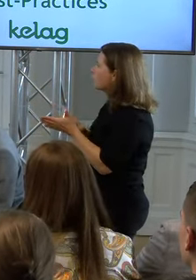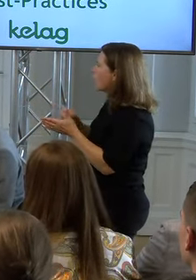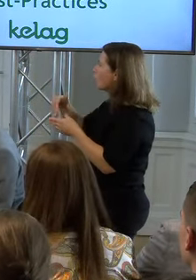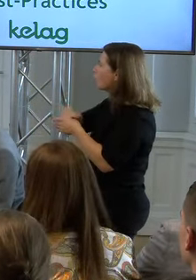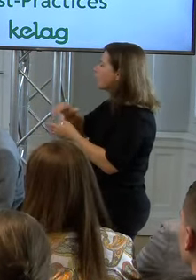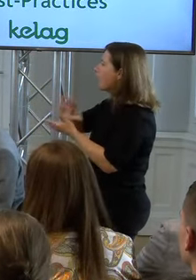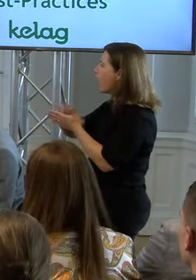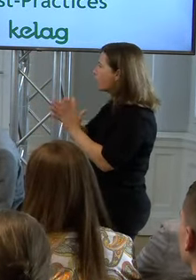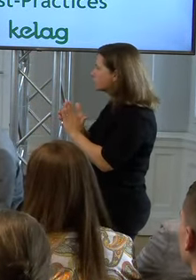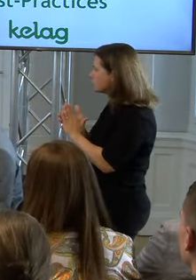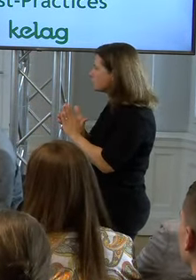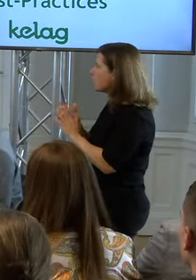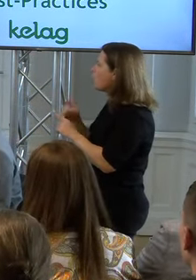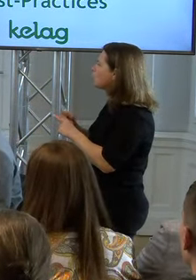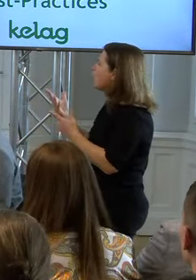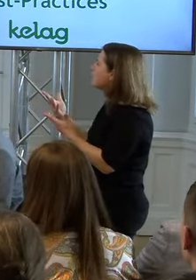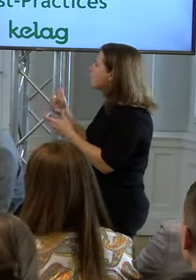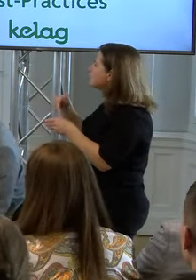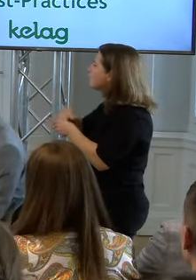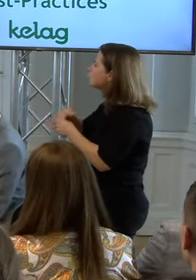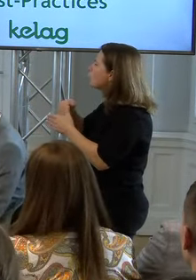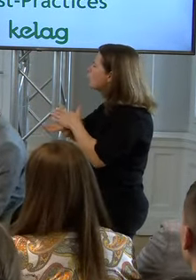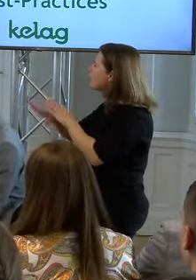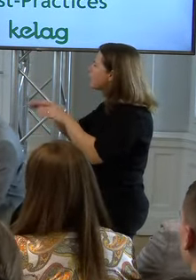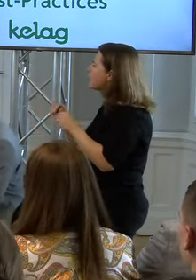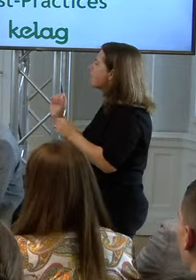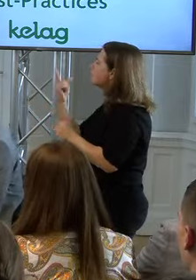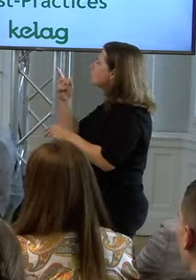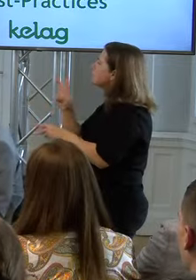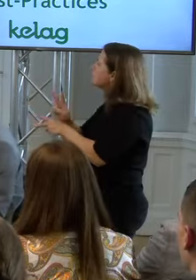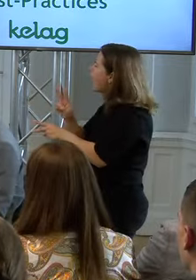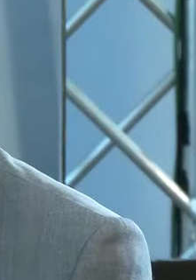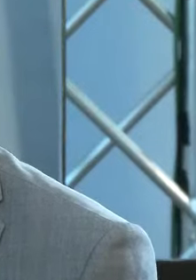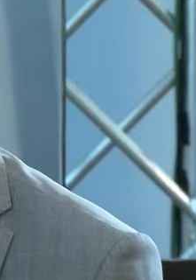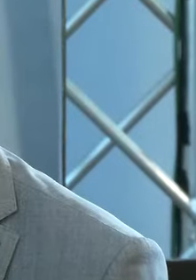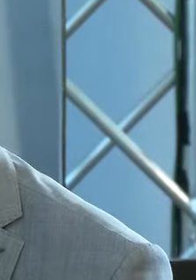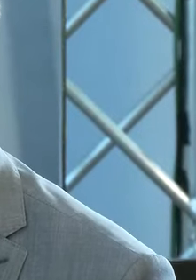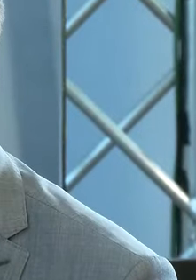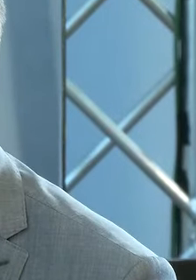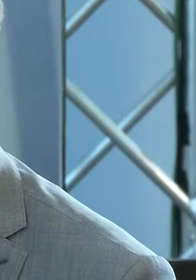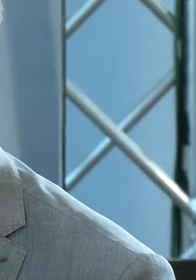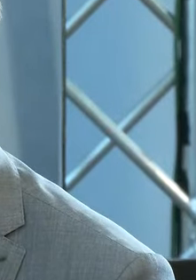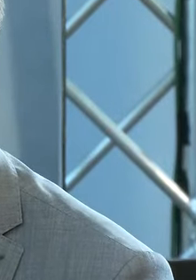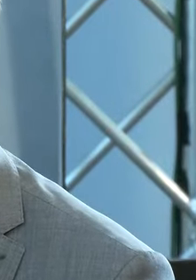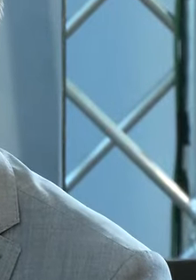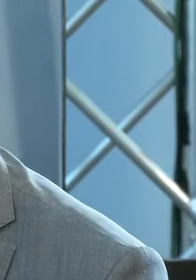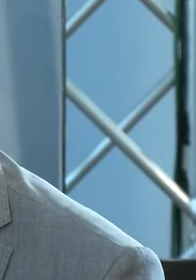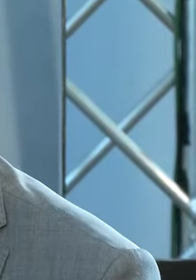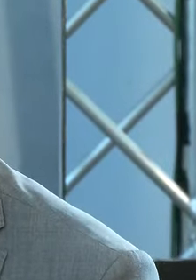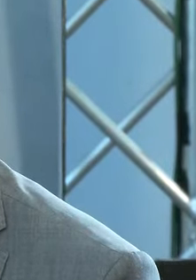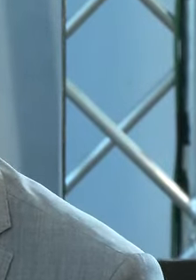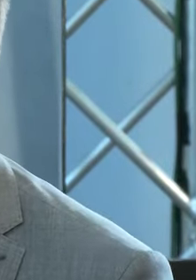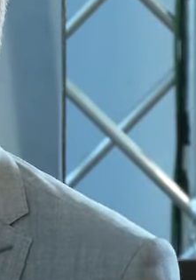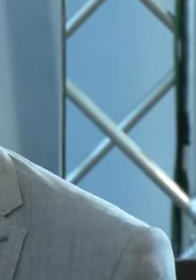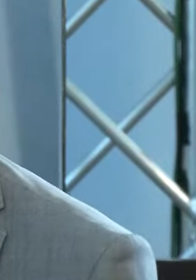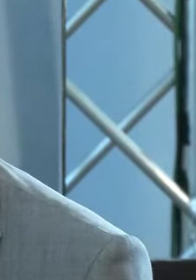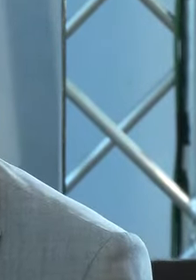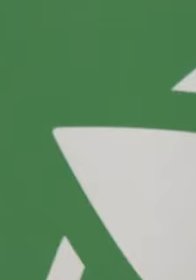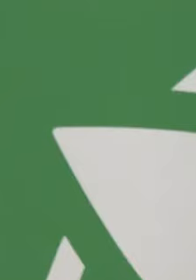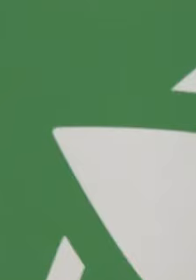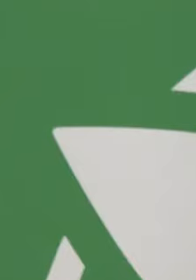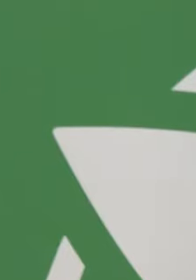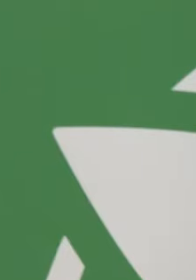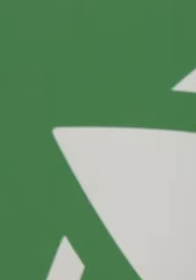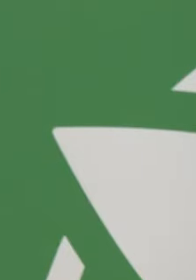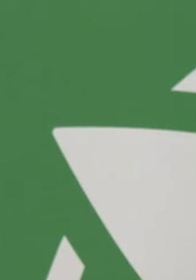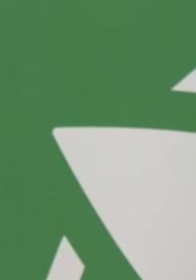Praxis und was muss man als Unternehmen besonders beachten, dass eben genau dieser wertschätzende Umgang miteinander auch funktioniert? Okay. Also